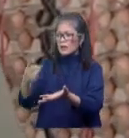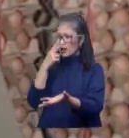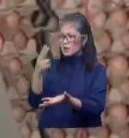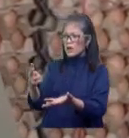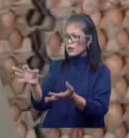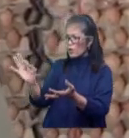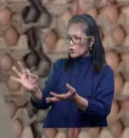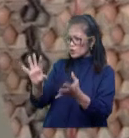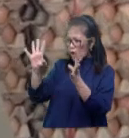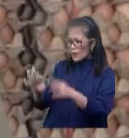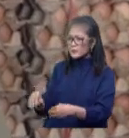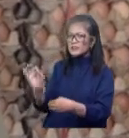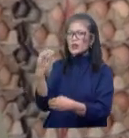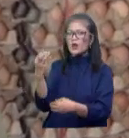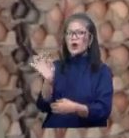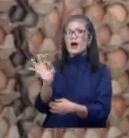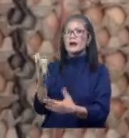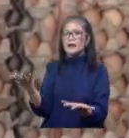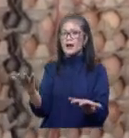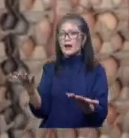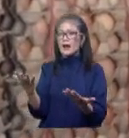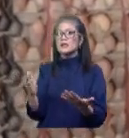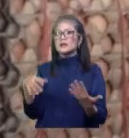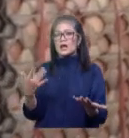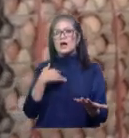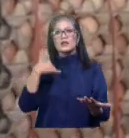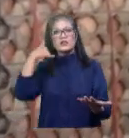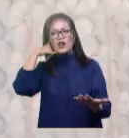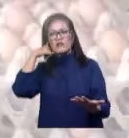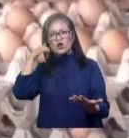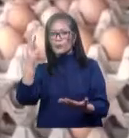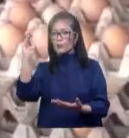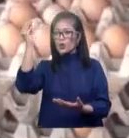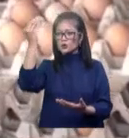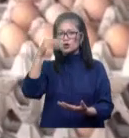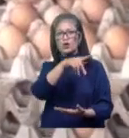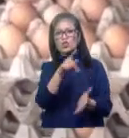Bang. Terus habis itu langsung saya telepon bos saya kan suruh melihat.